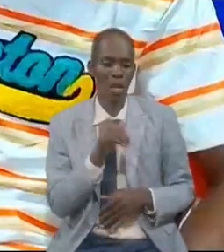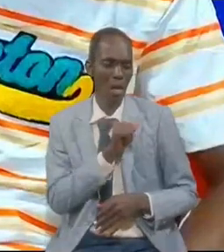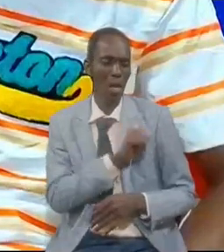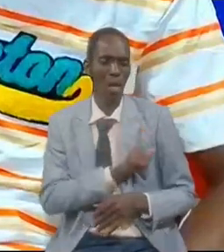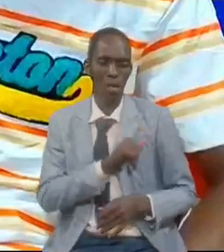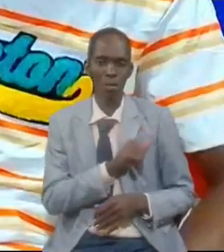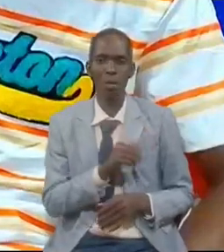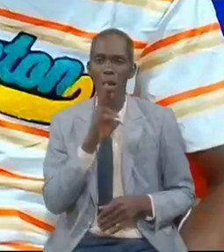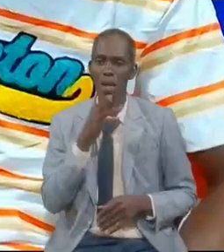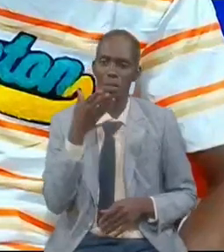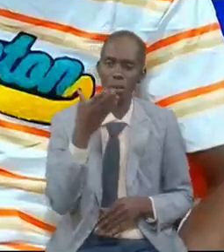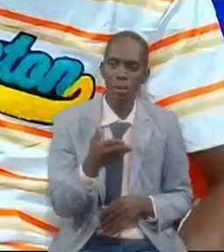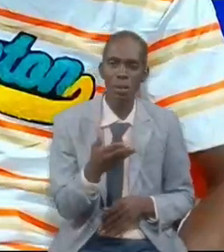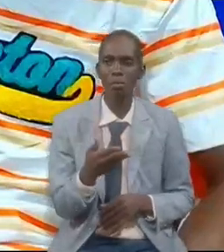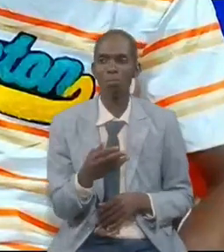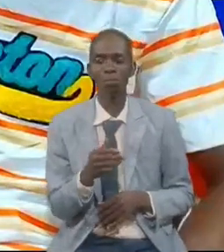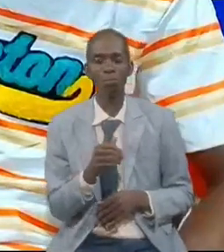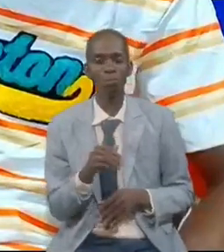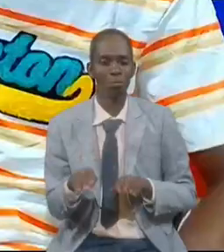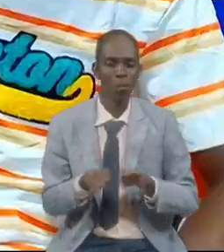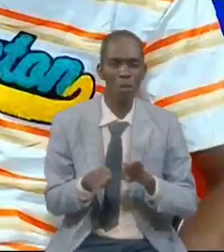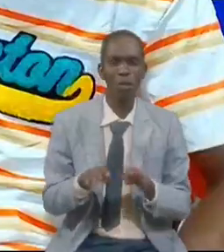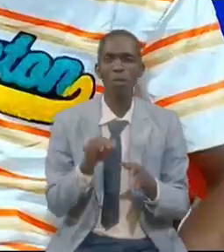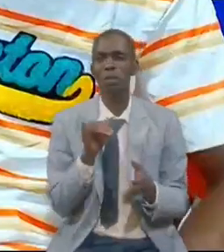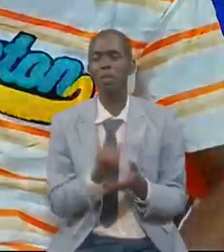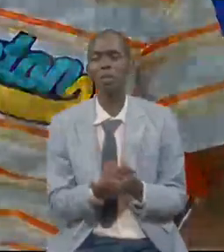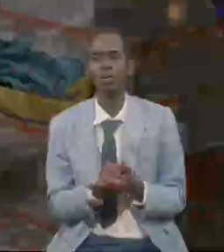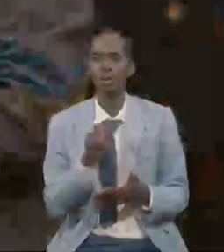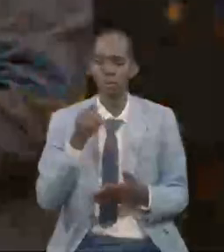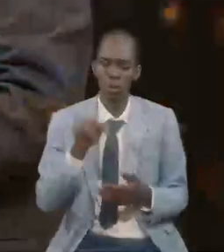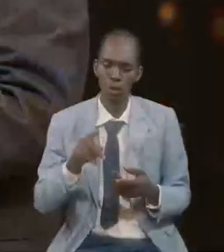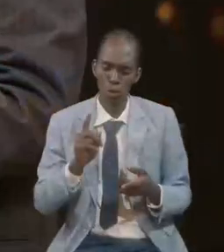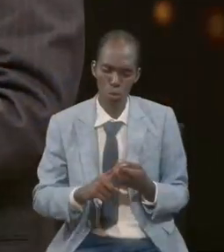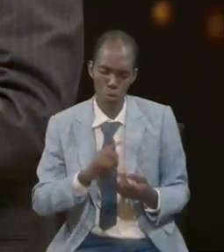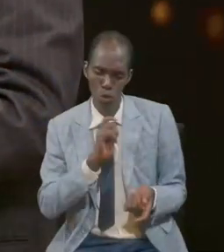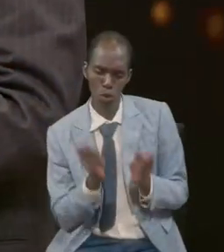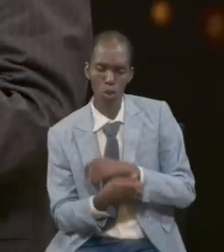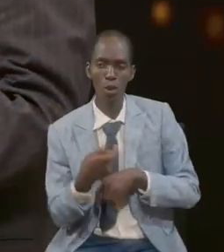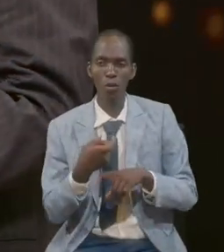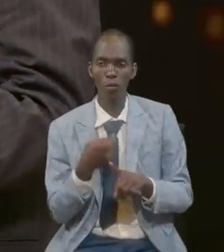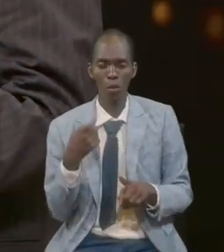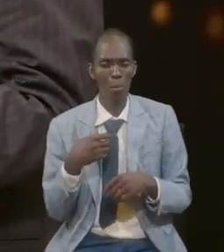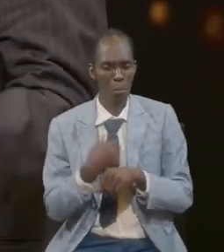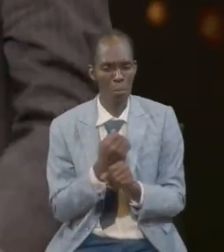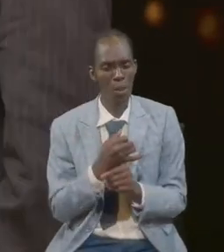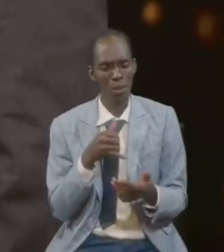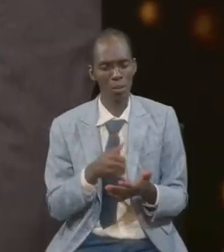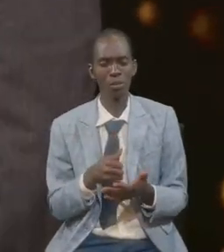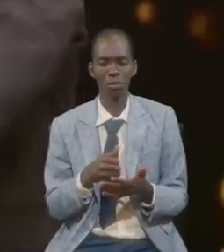des attitudes, y a-t-il des comportements dont